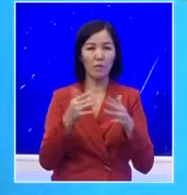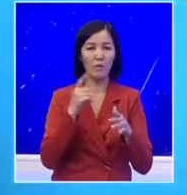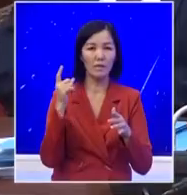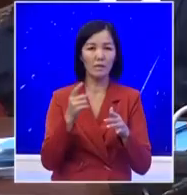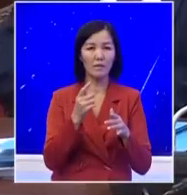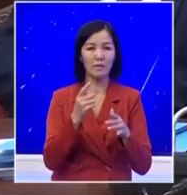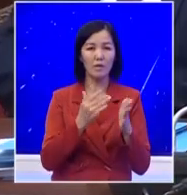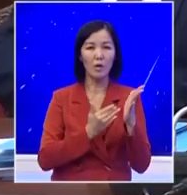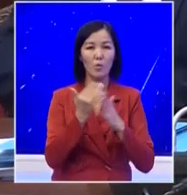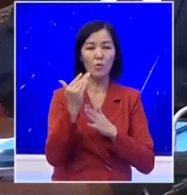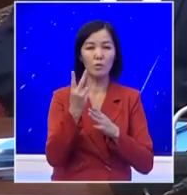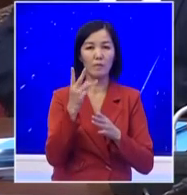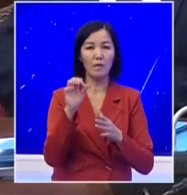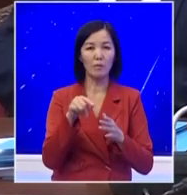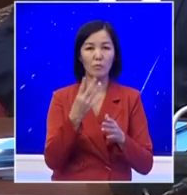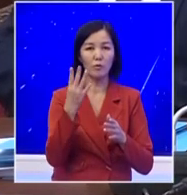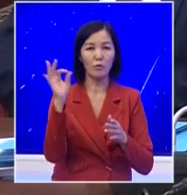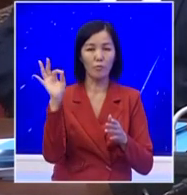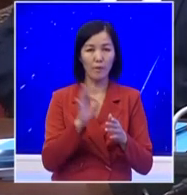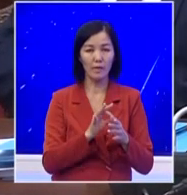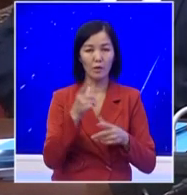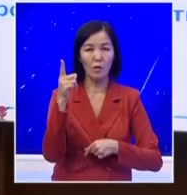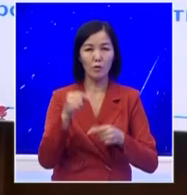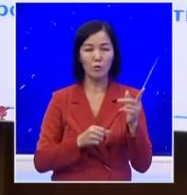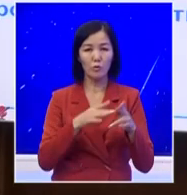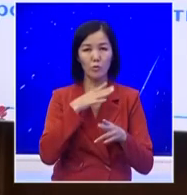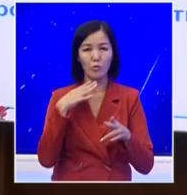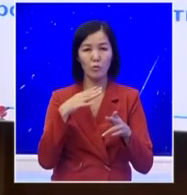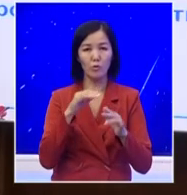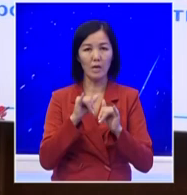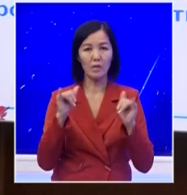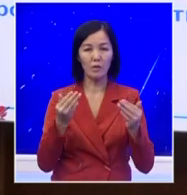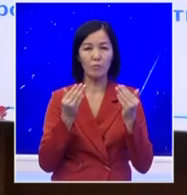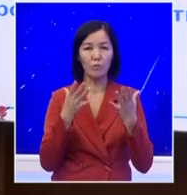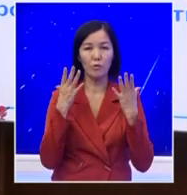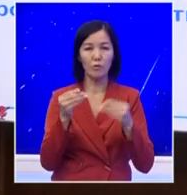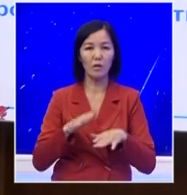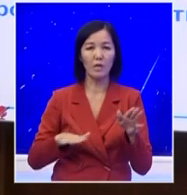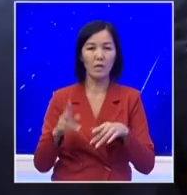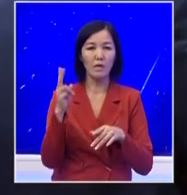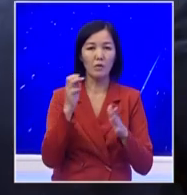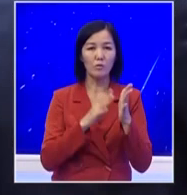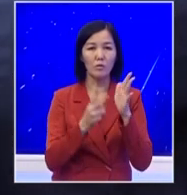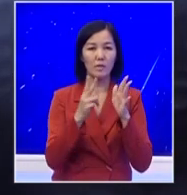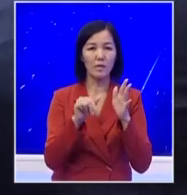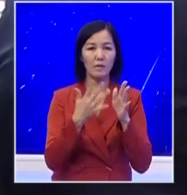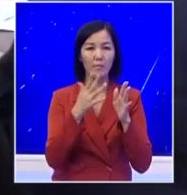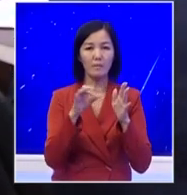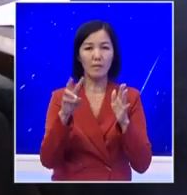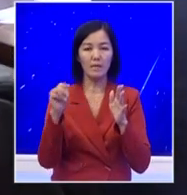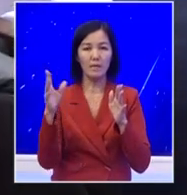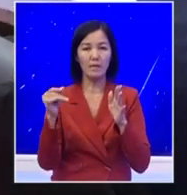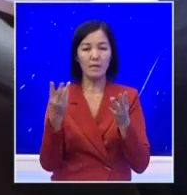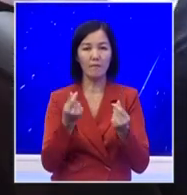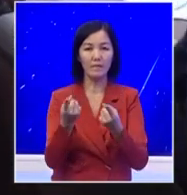Ауыл шаруашылығында өсім 2.4%, ет пен сүт өндірісі артты. Бүгінге дейін аймаққа 292.5